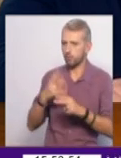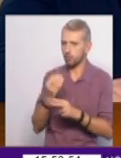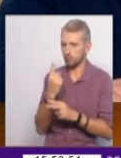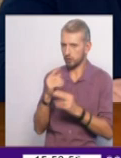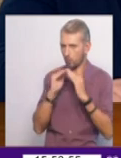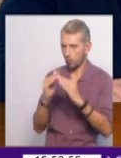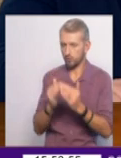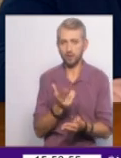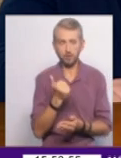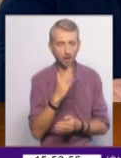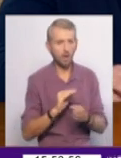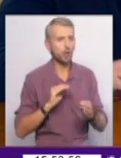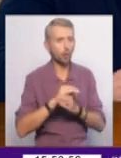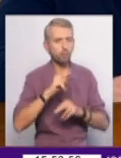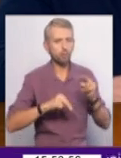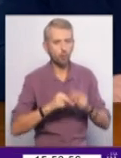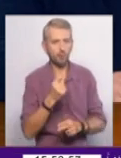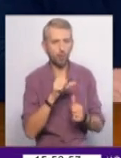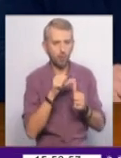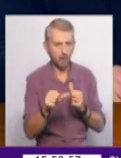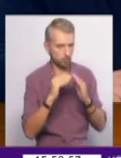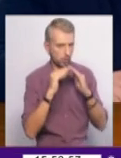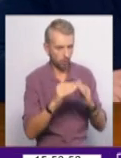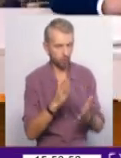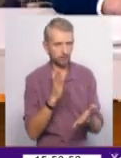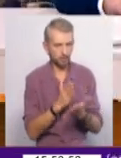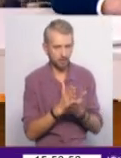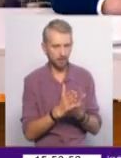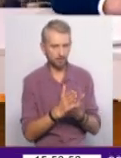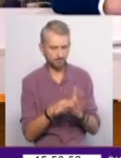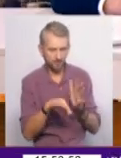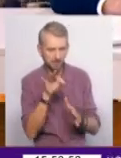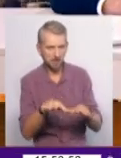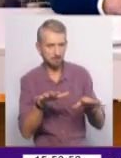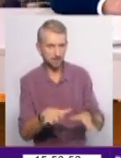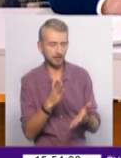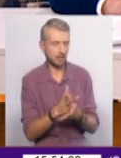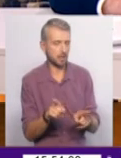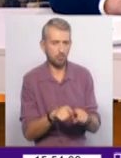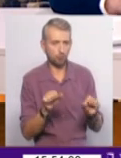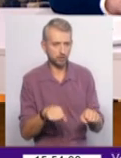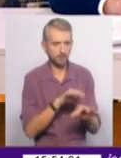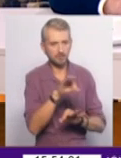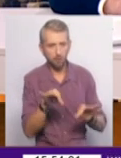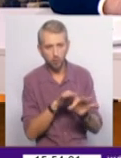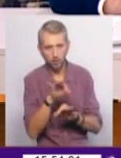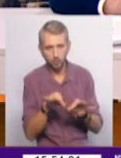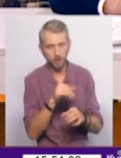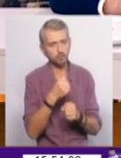Так, це добудований окремий корпус. Є на це вже визначене місце, є можливість така запроєктувати і зробити